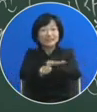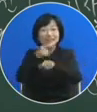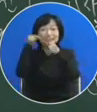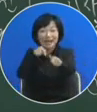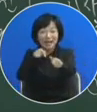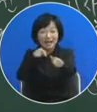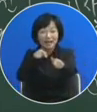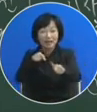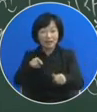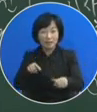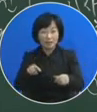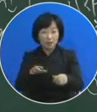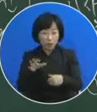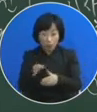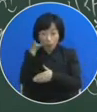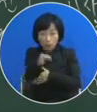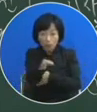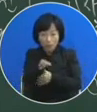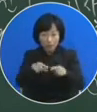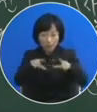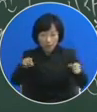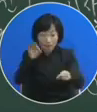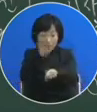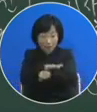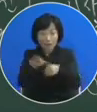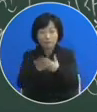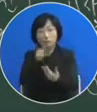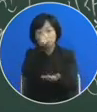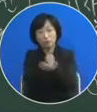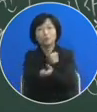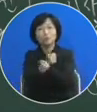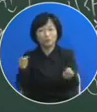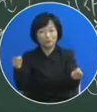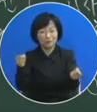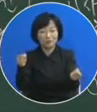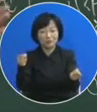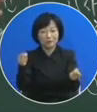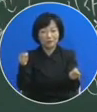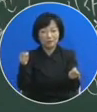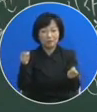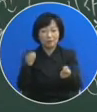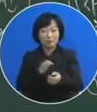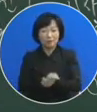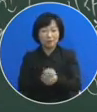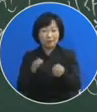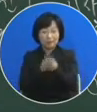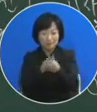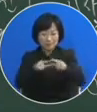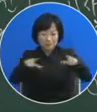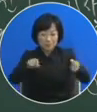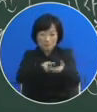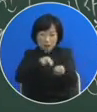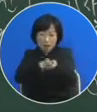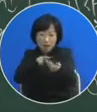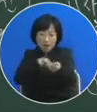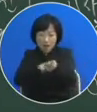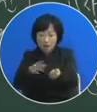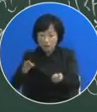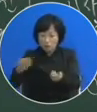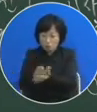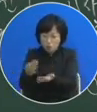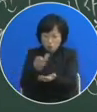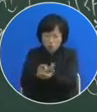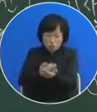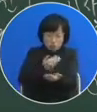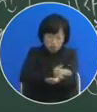by this forgiveness. 돈 주고 표사하면 됩니다. By the incentives, and then you can buy that ticket of forgiveness. 어마어마한 경제력을요.